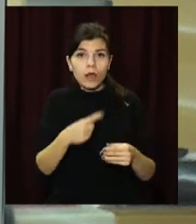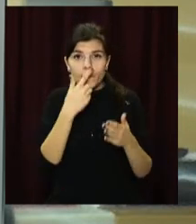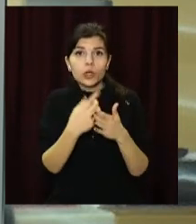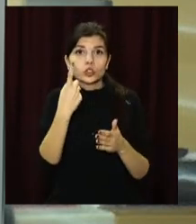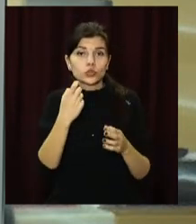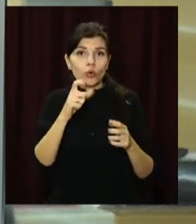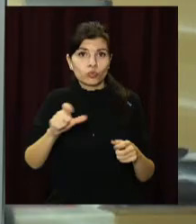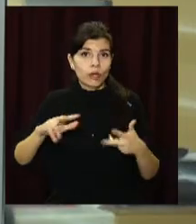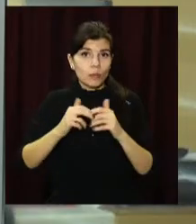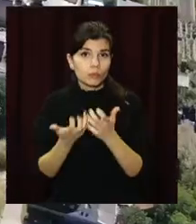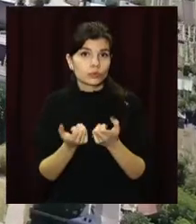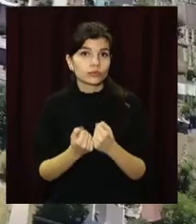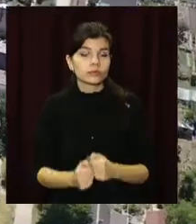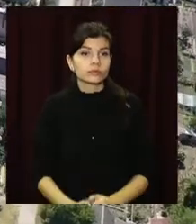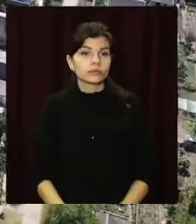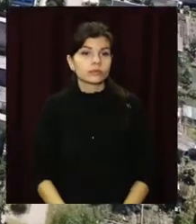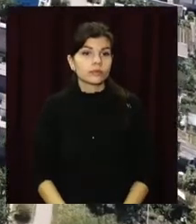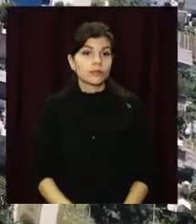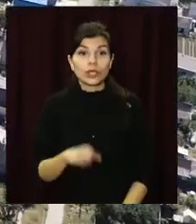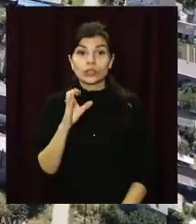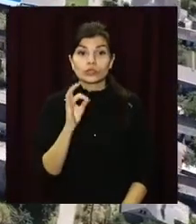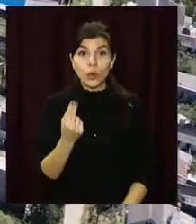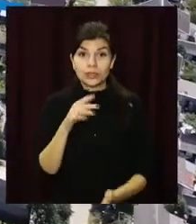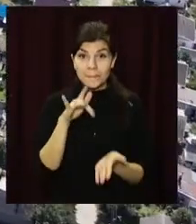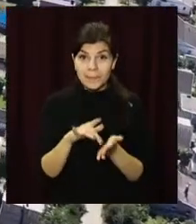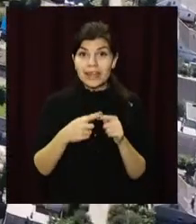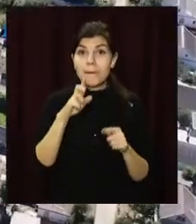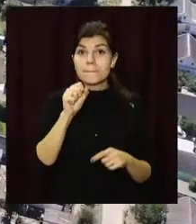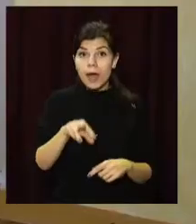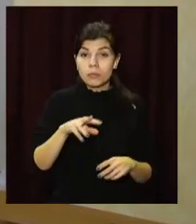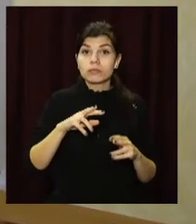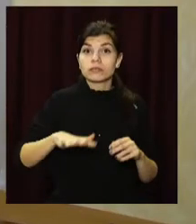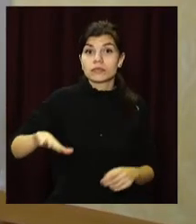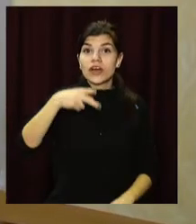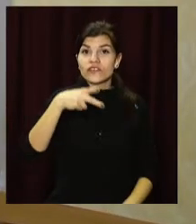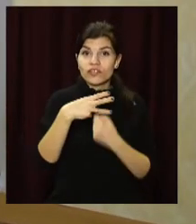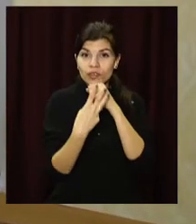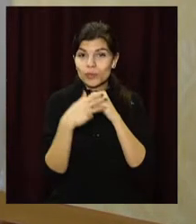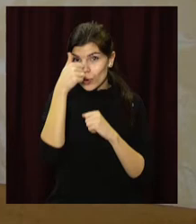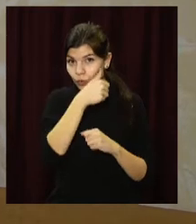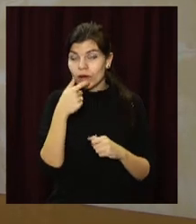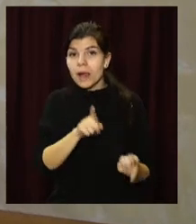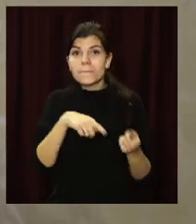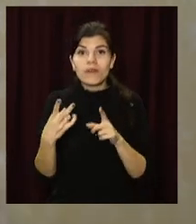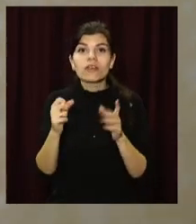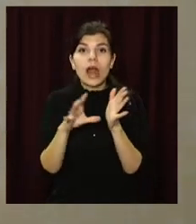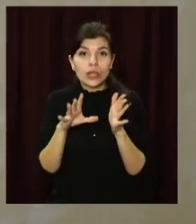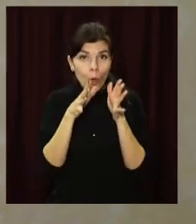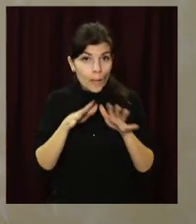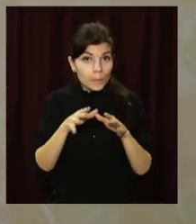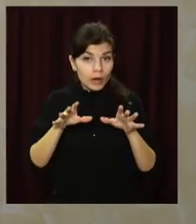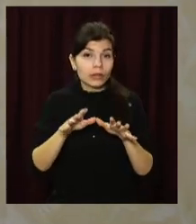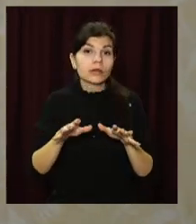сотня кам'янчан. Соцмісто і БАМ – ці два райони Кам'янського у 2018 році перевели на